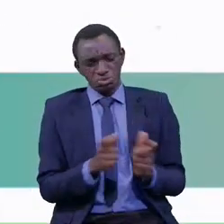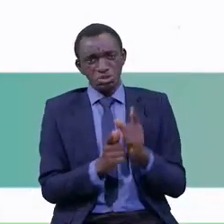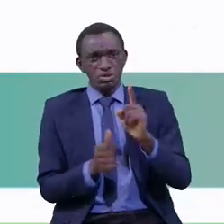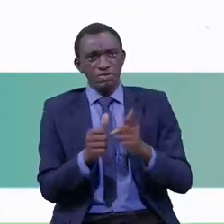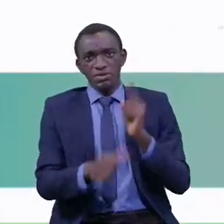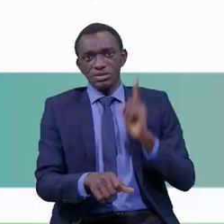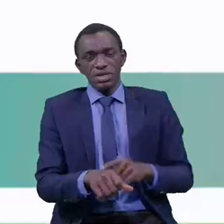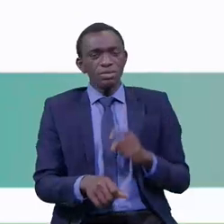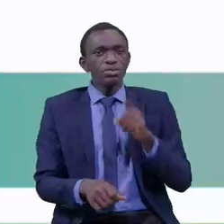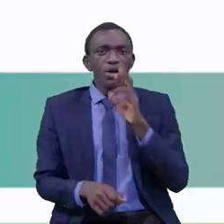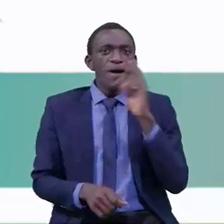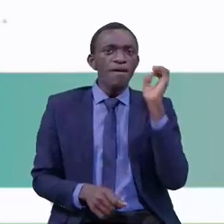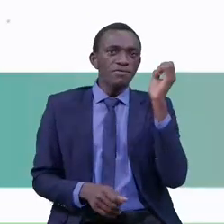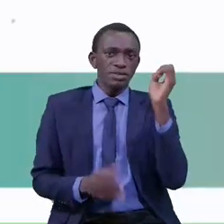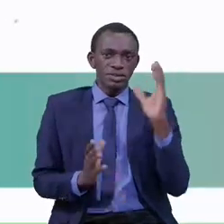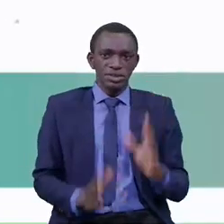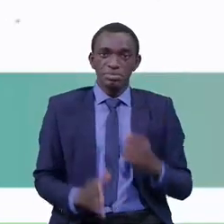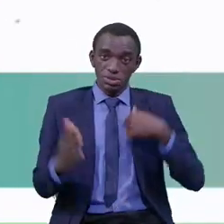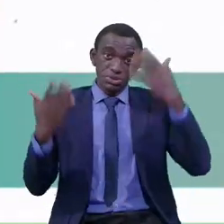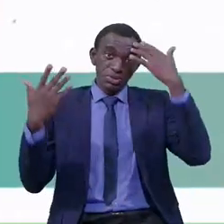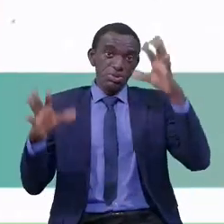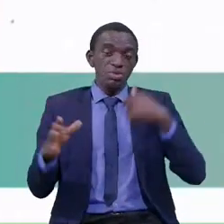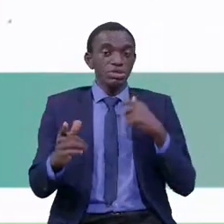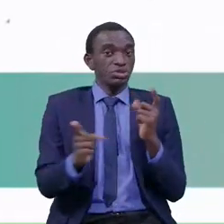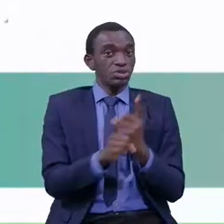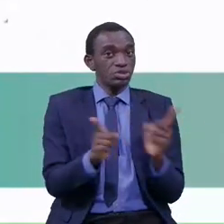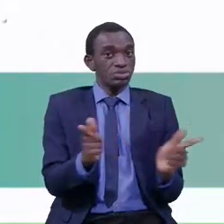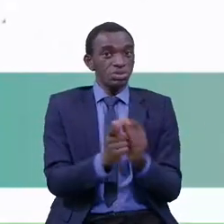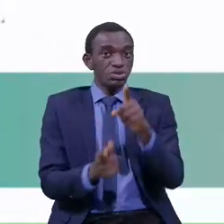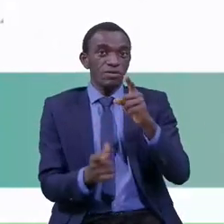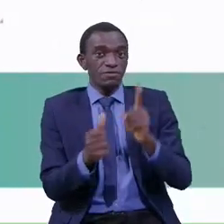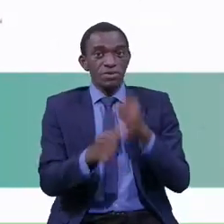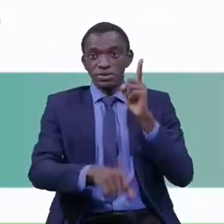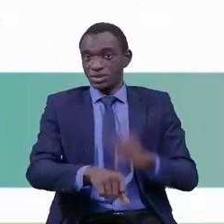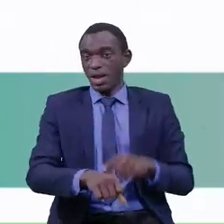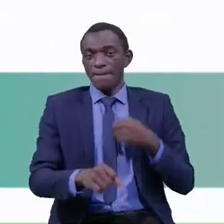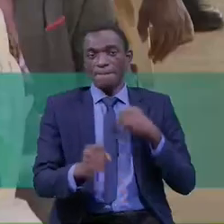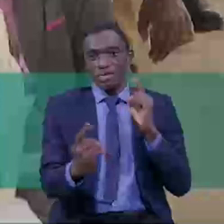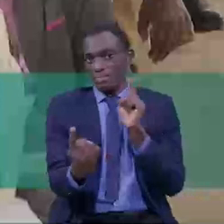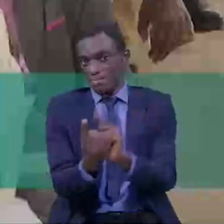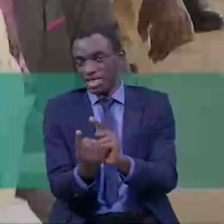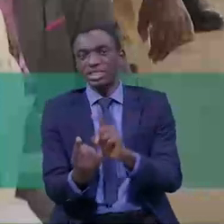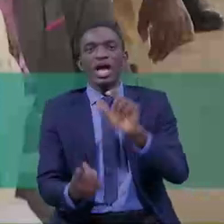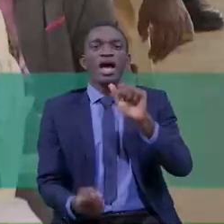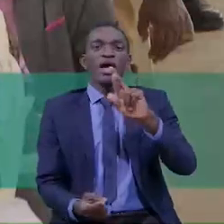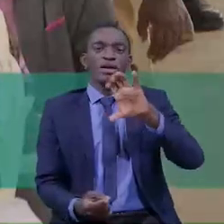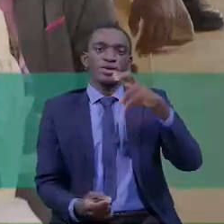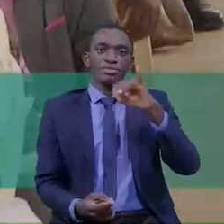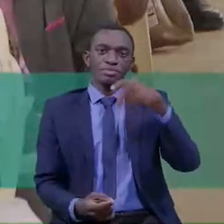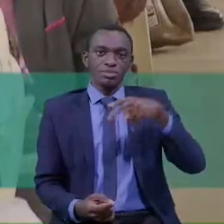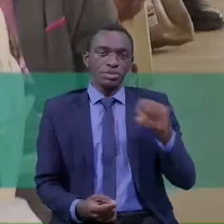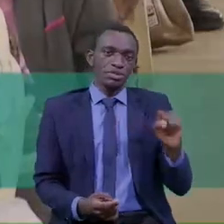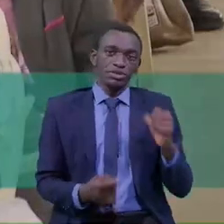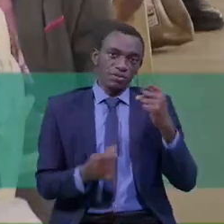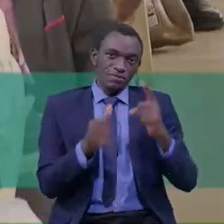es un évangéliste? Je ne sais pas. Je te rencontre pour la première fois. Mais je rencontre Archip pour la première fois. Et le